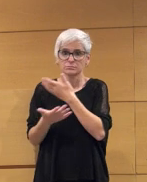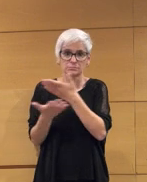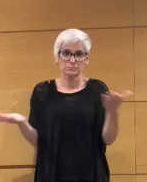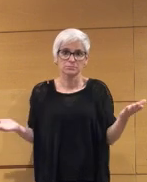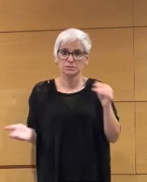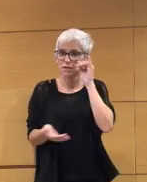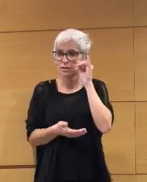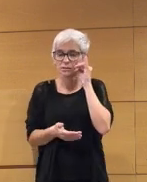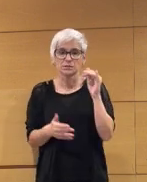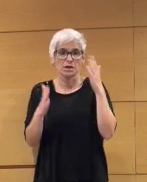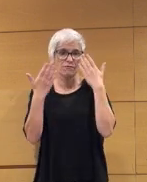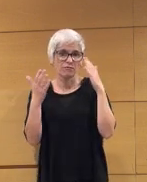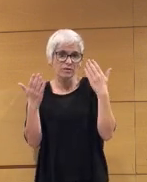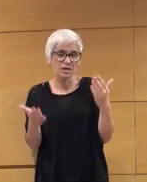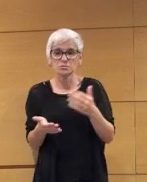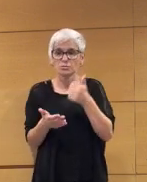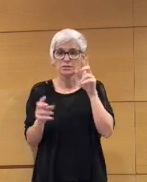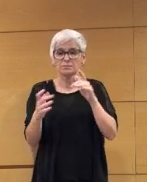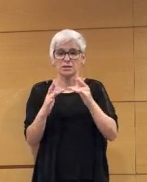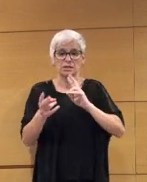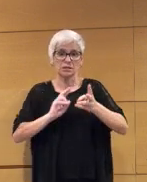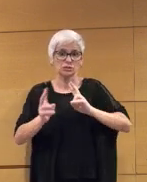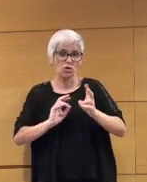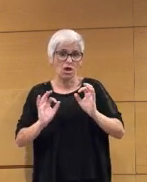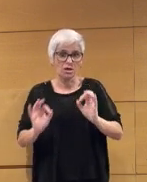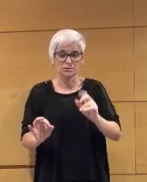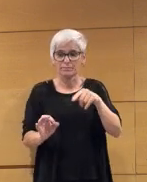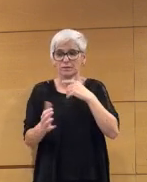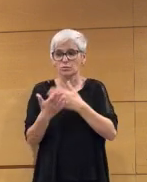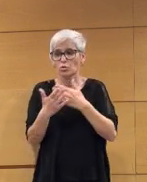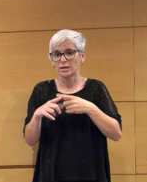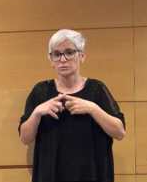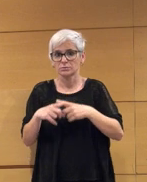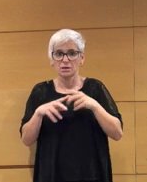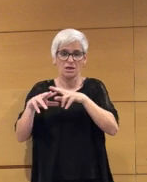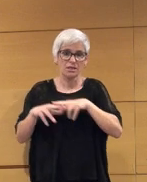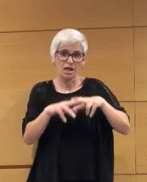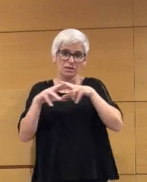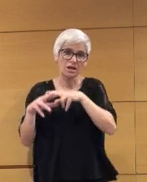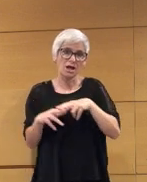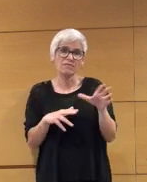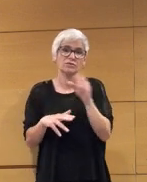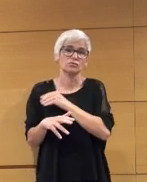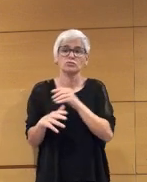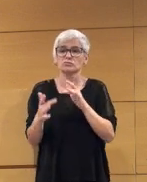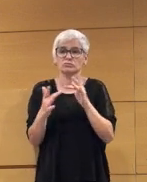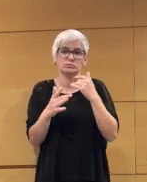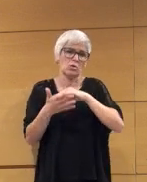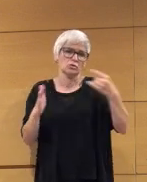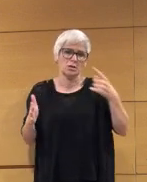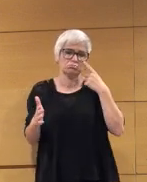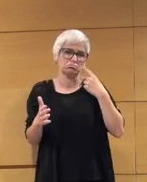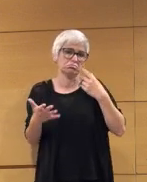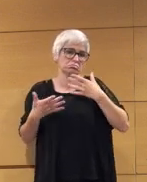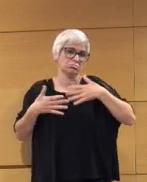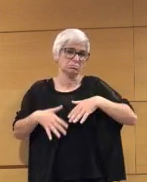un Insta, un Facebook, no?, més d'interacció, documents compartits al G-Drive, tots estem més relacionats amb aquestes tecnologies, però ja ens